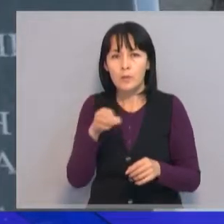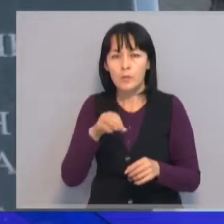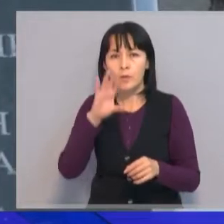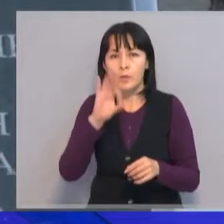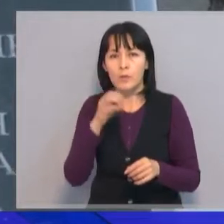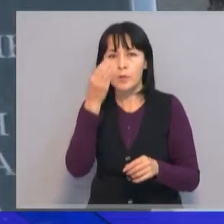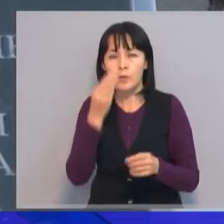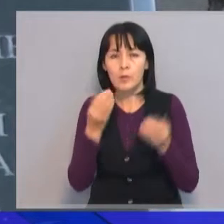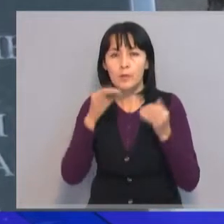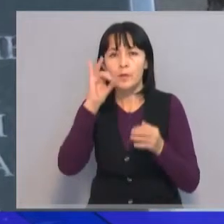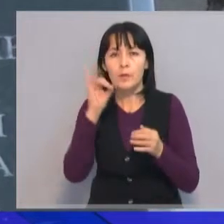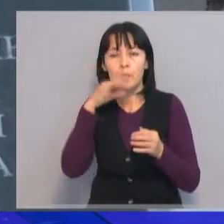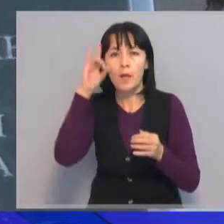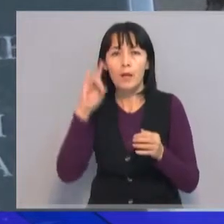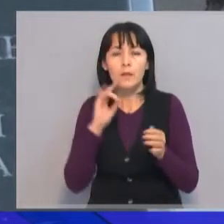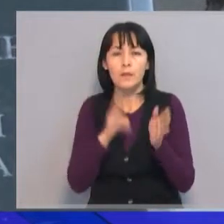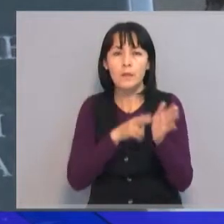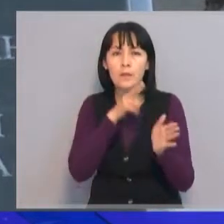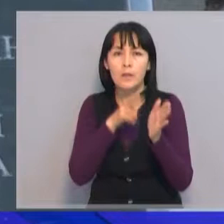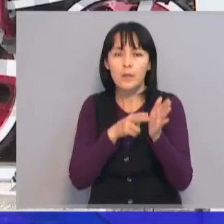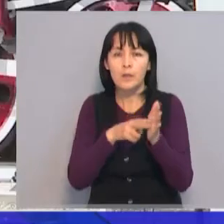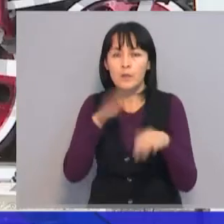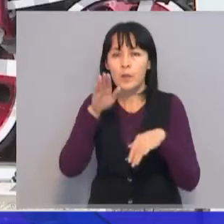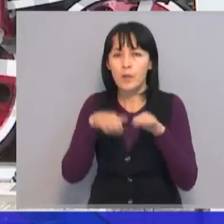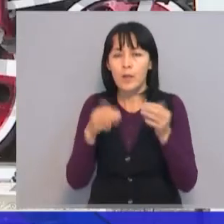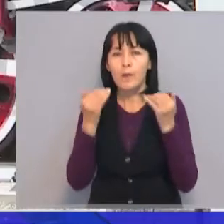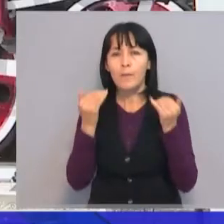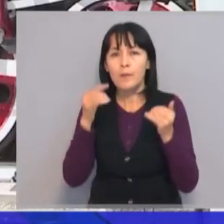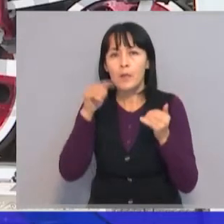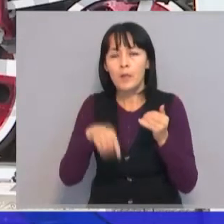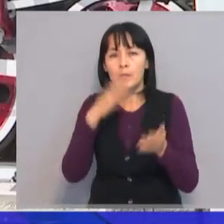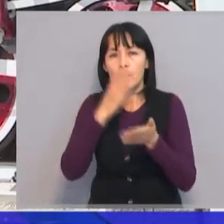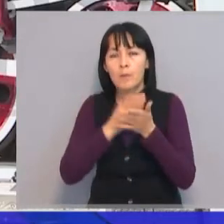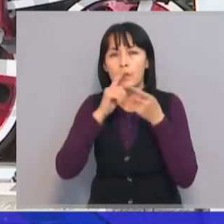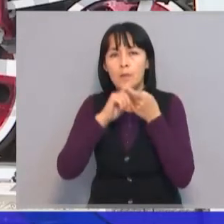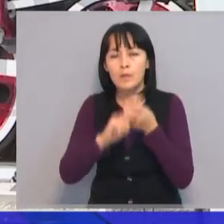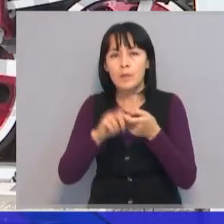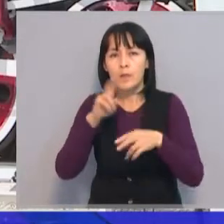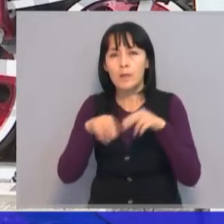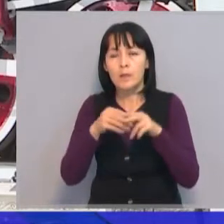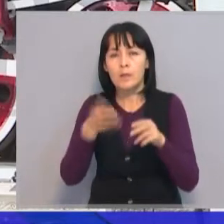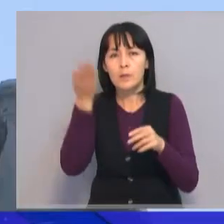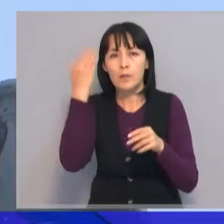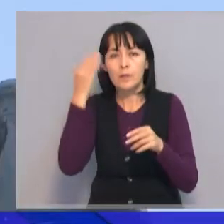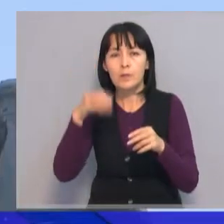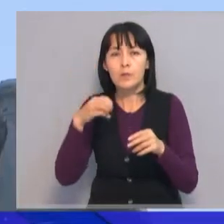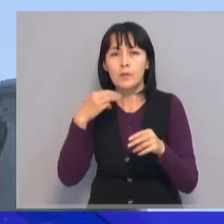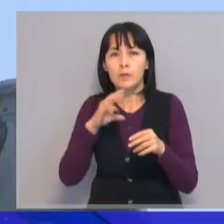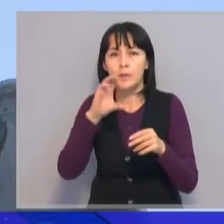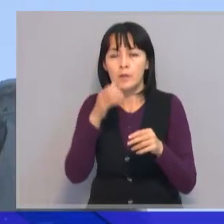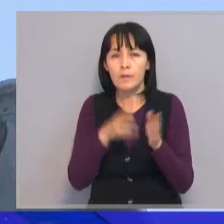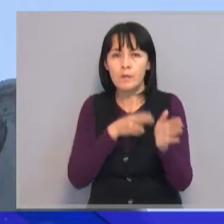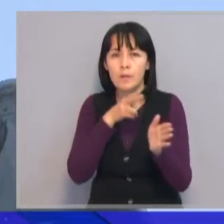Шукеев. История казахстанской железной дороги уникальна, потому что она напрямую связана со строительством легендарной